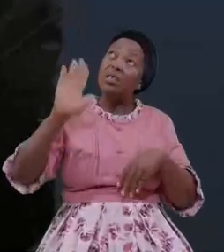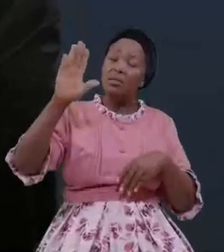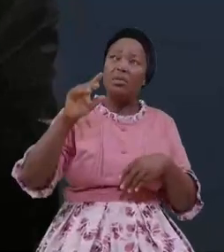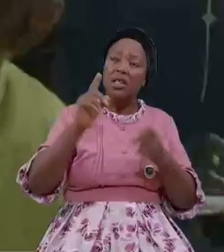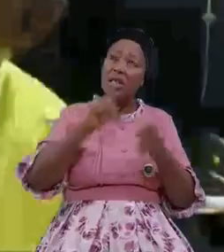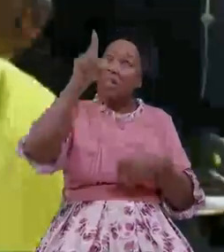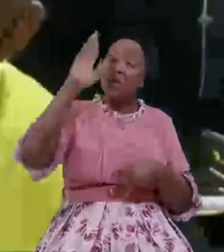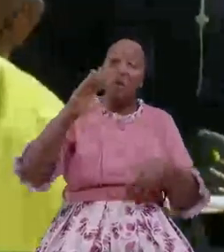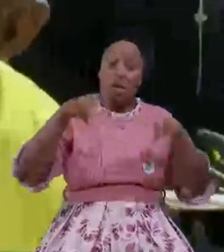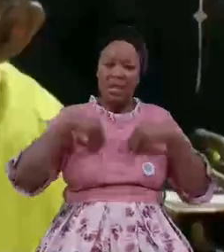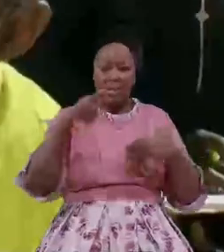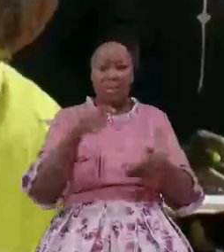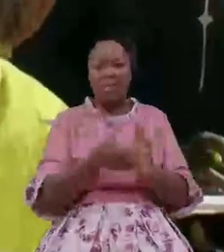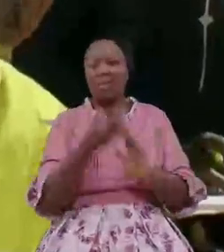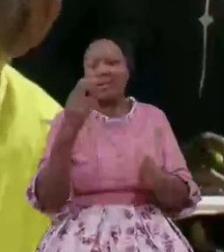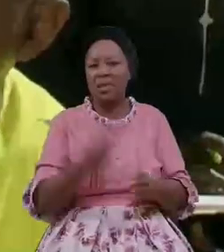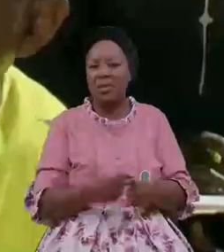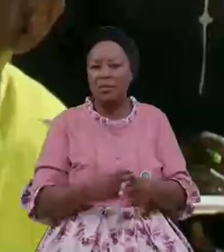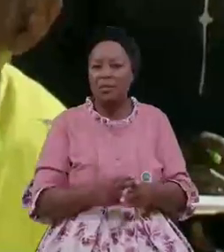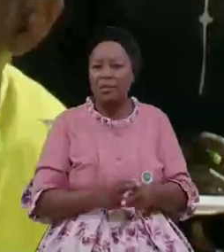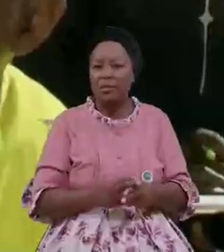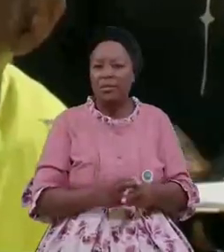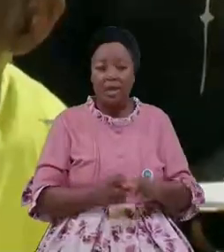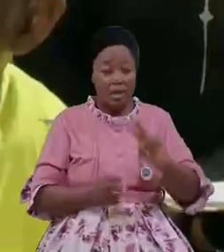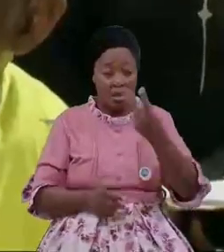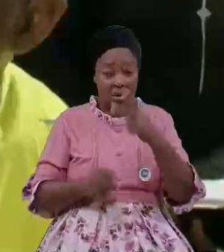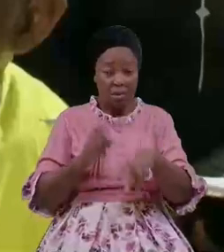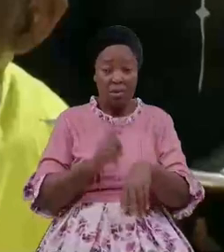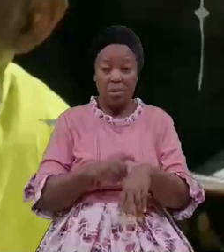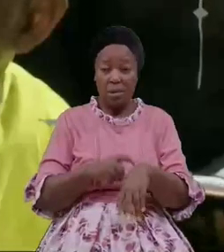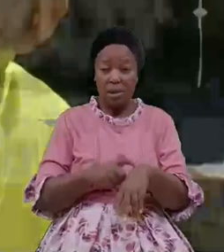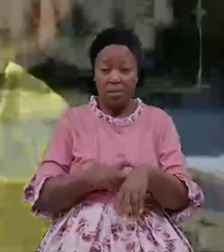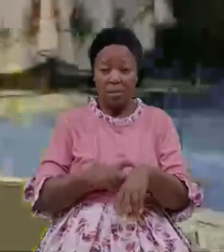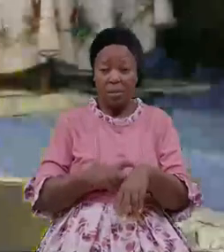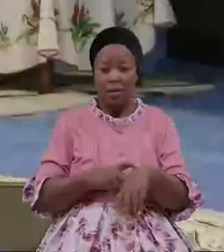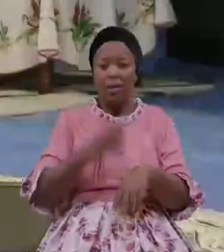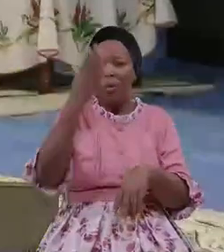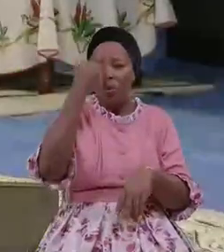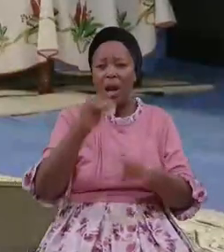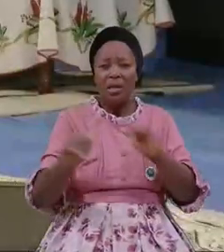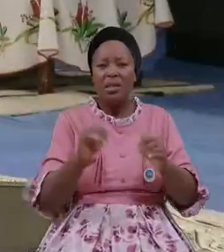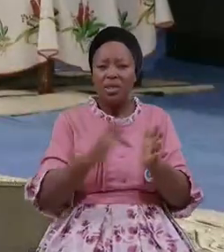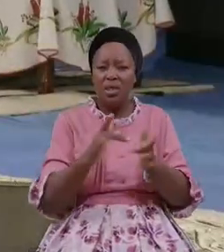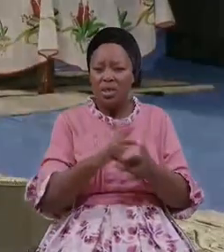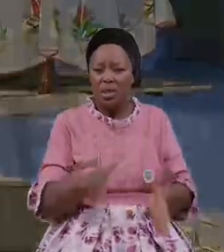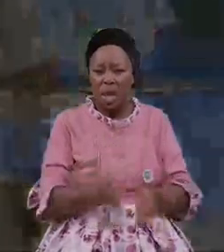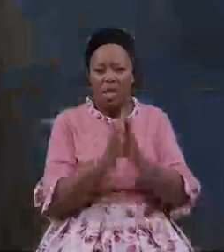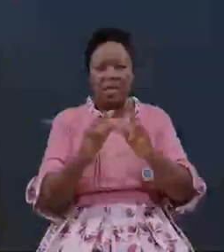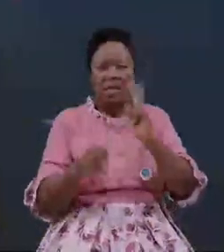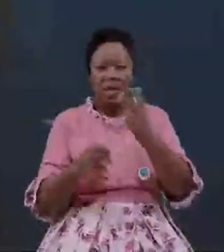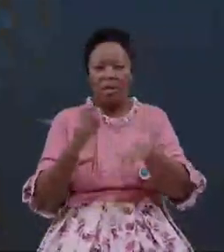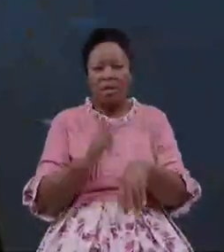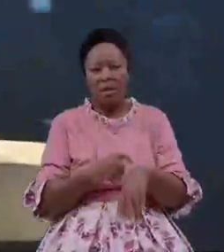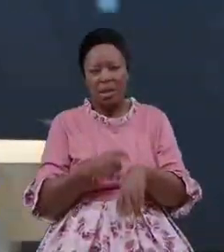il va vous accepter et la deuxième fois comment qu'est-ce que Jésus a